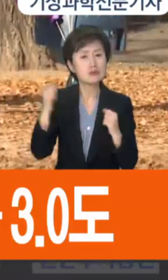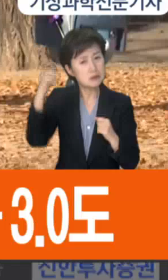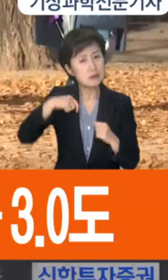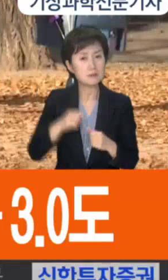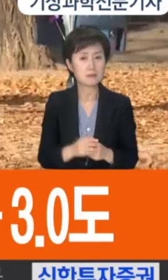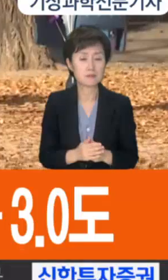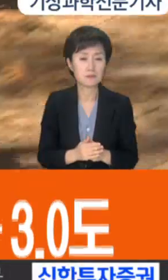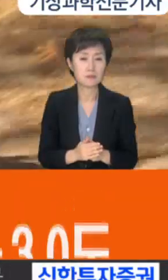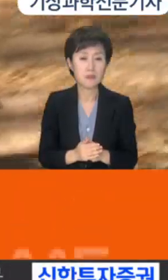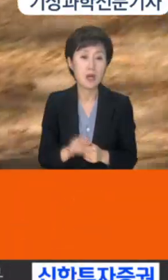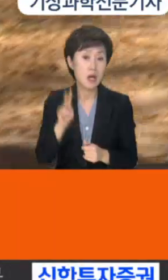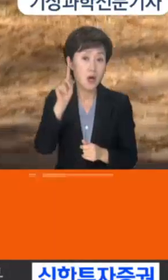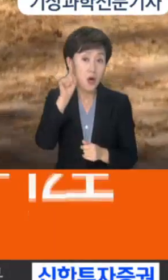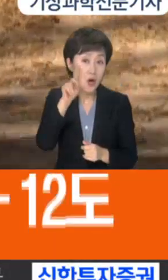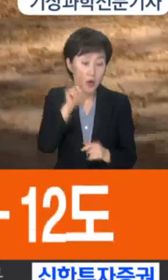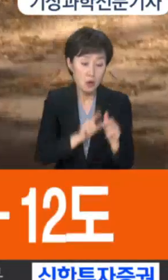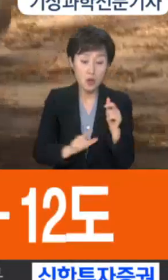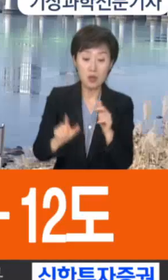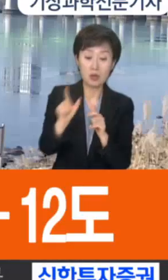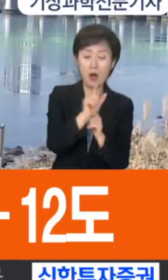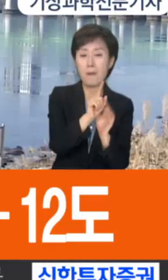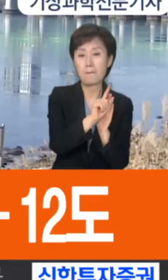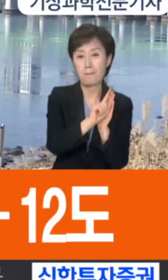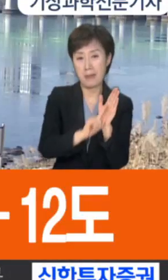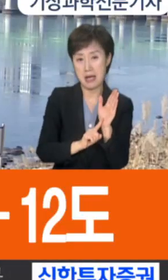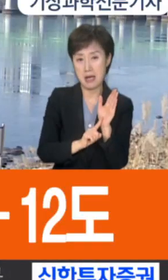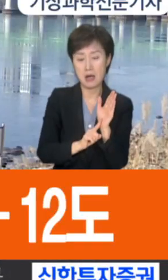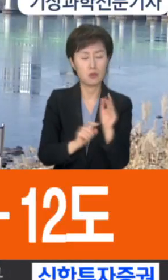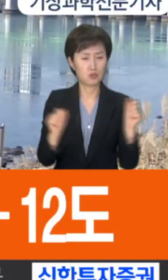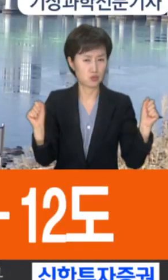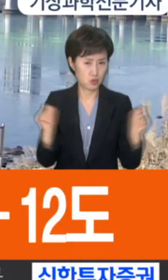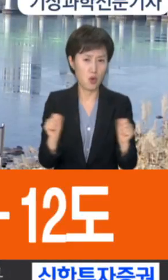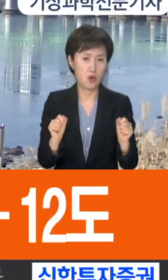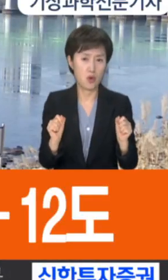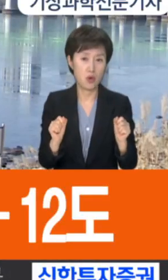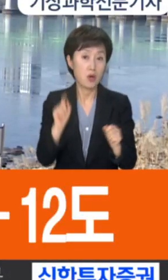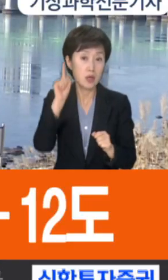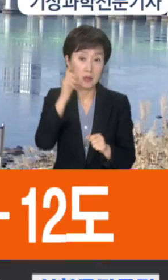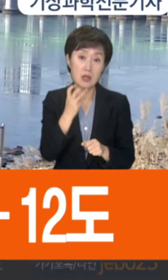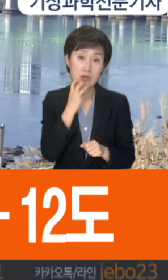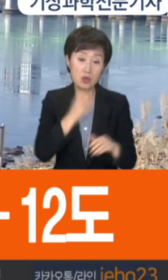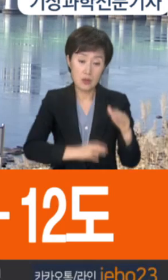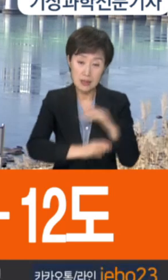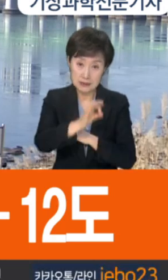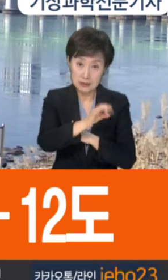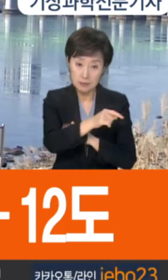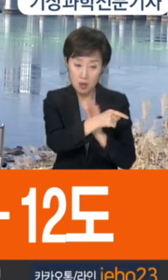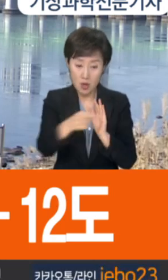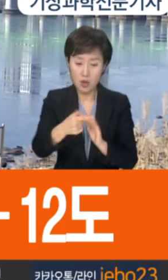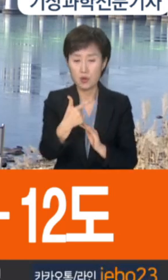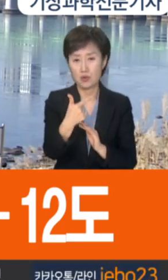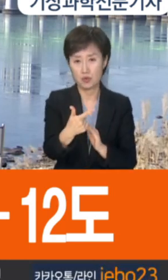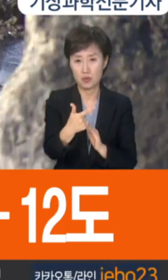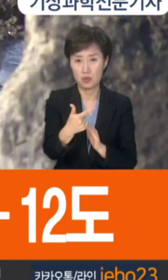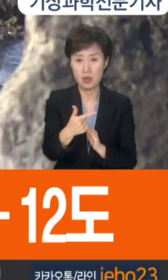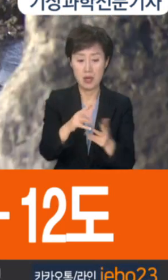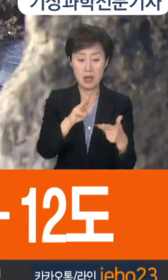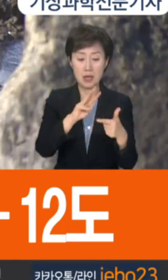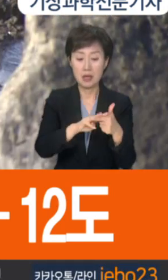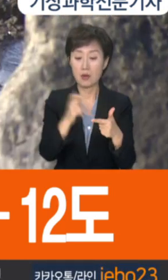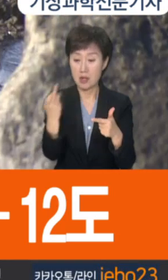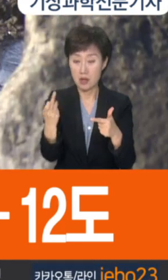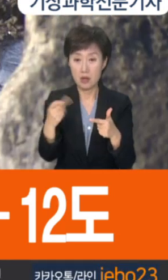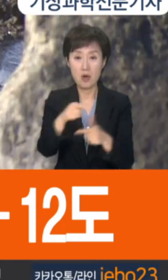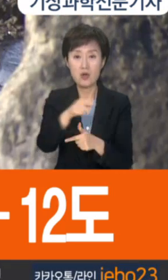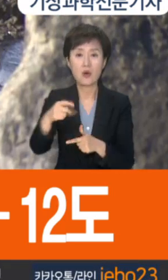나타났습니다. 주말에는 찬 공기가 추가로 유입되면서 날씨가 더 추워집니다. 내일 서울의 아침 기온이 영하 6도, 강원 대관령은